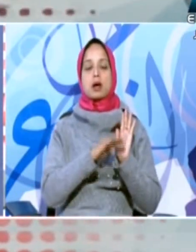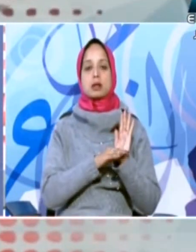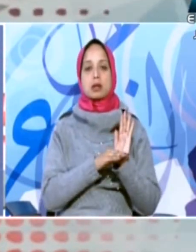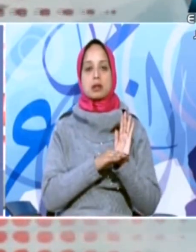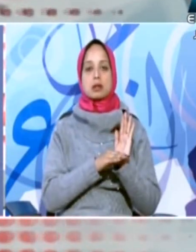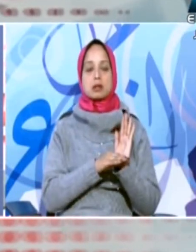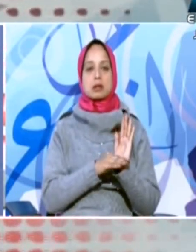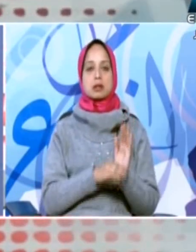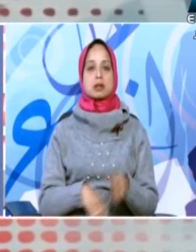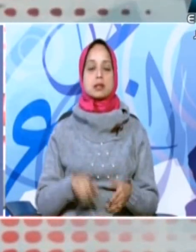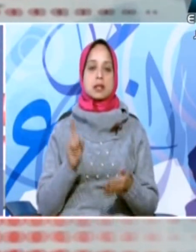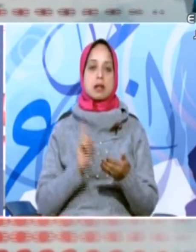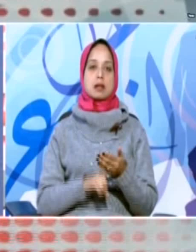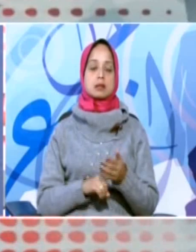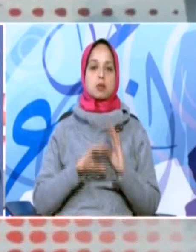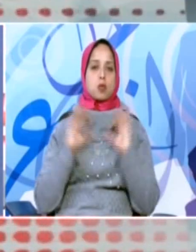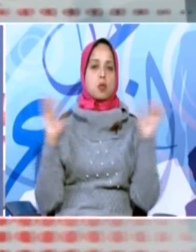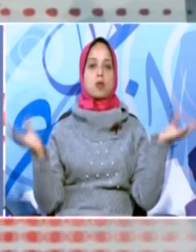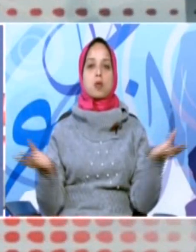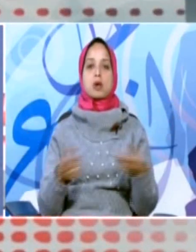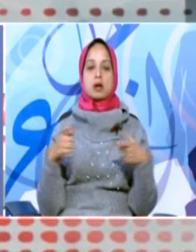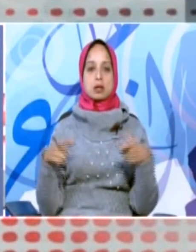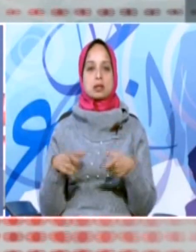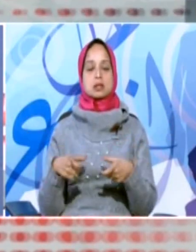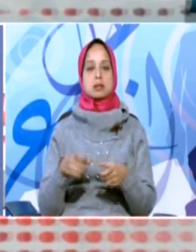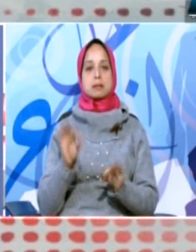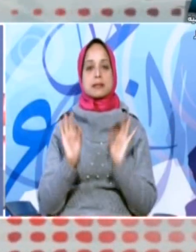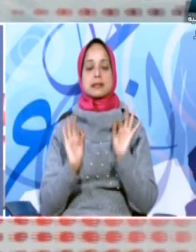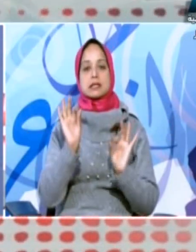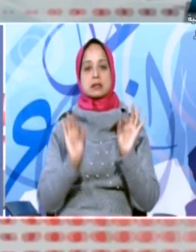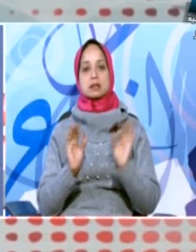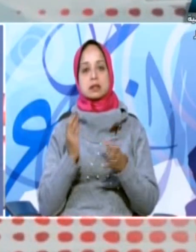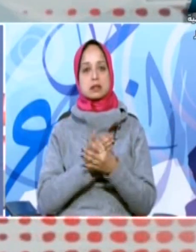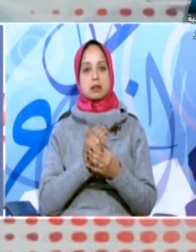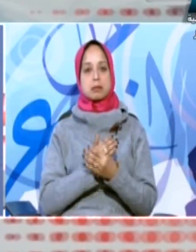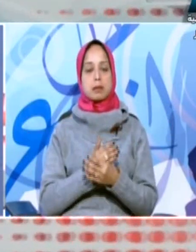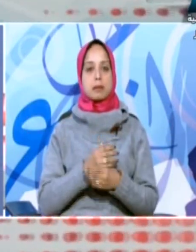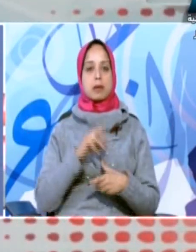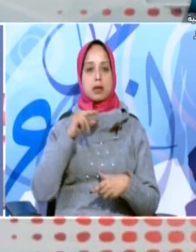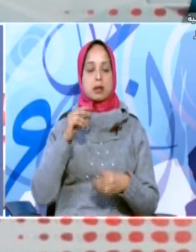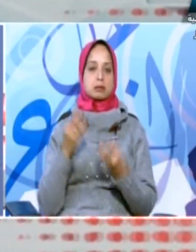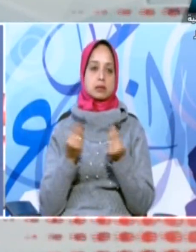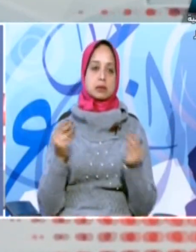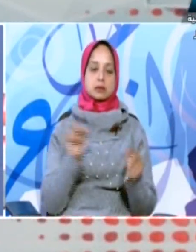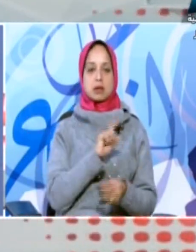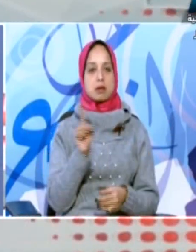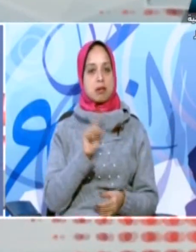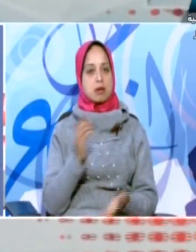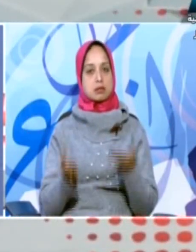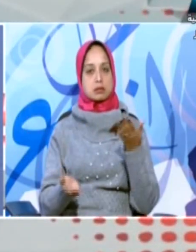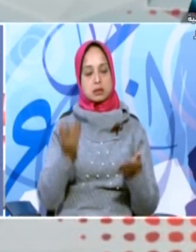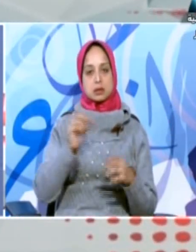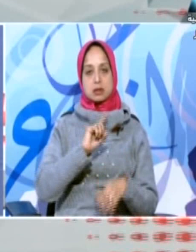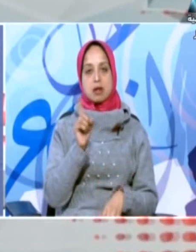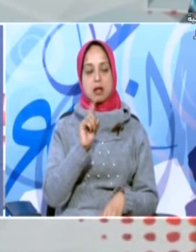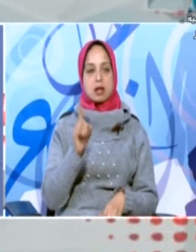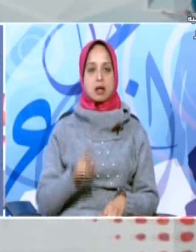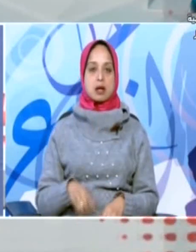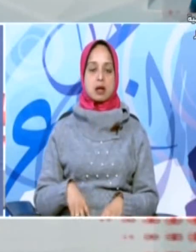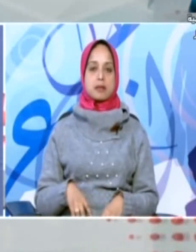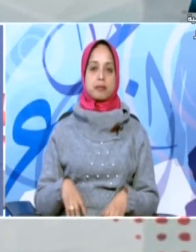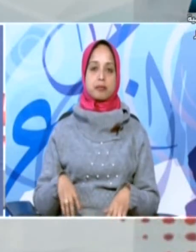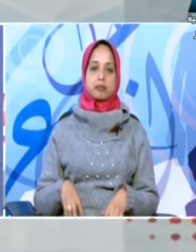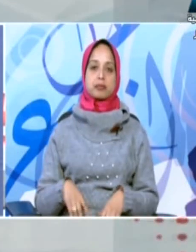الإيه؟ الأحزاب السياسية حتى لا تتضمن الكثير من المزايدات. وبالفعل قدم توفيق